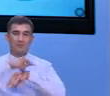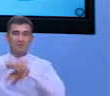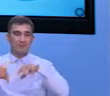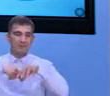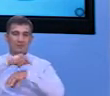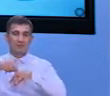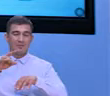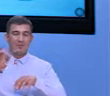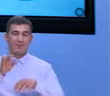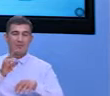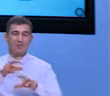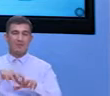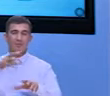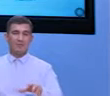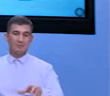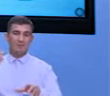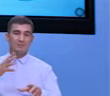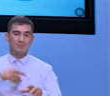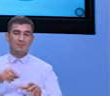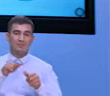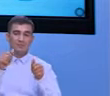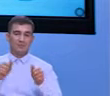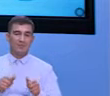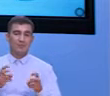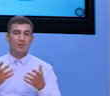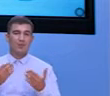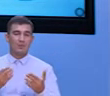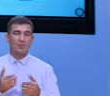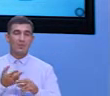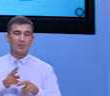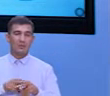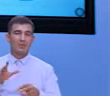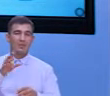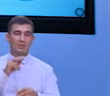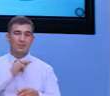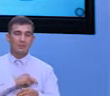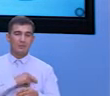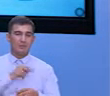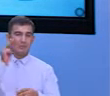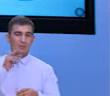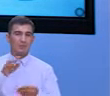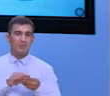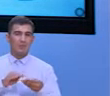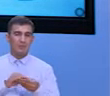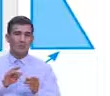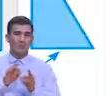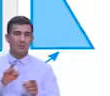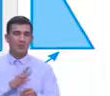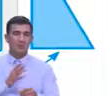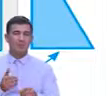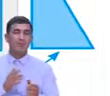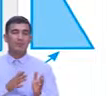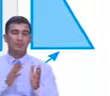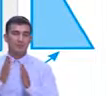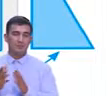qog'ozga chizib olib andoza olasiz. Buni mehnat darslarida siz juda ham ko'p takrorlab o'tgansiz.